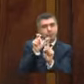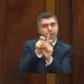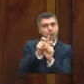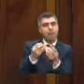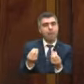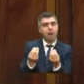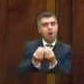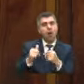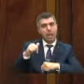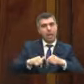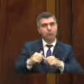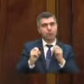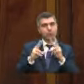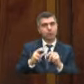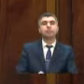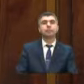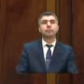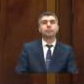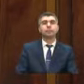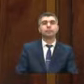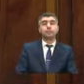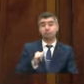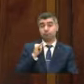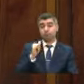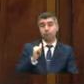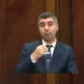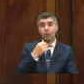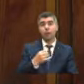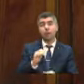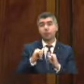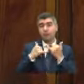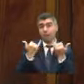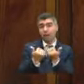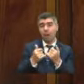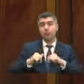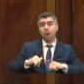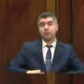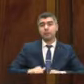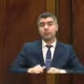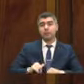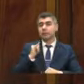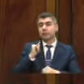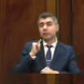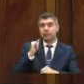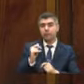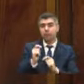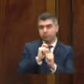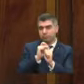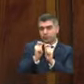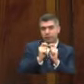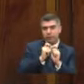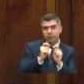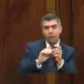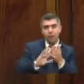اليوم. ولنفس الغرض تم الحرص على انتظام عقد مختلف اللجان الوزارية وتحسين منهجية عملها لتطلع على